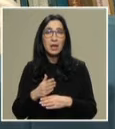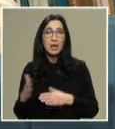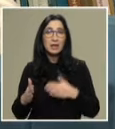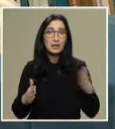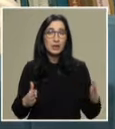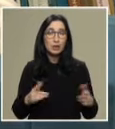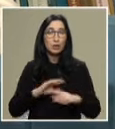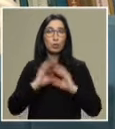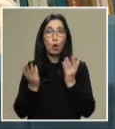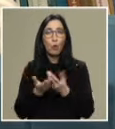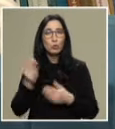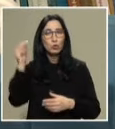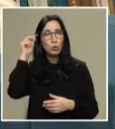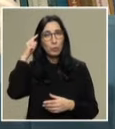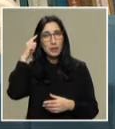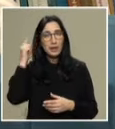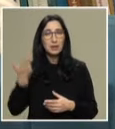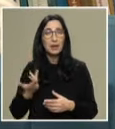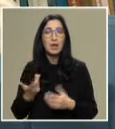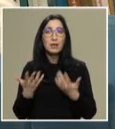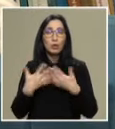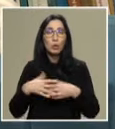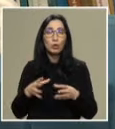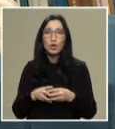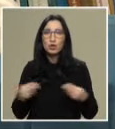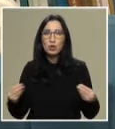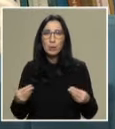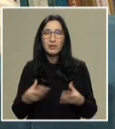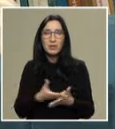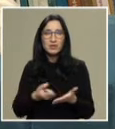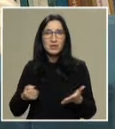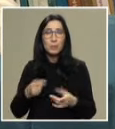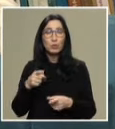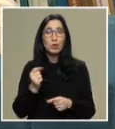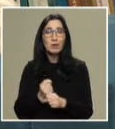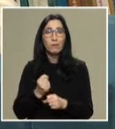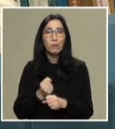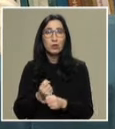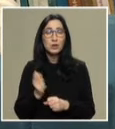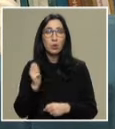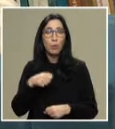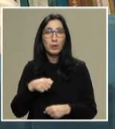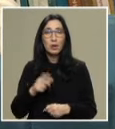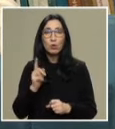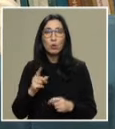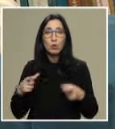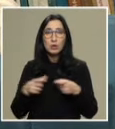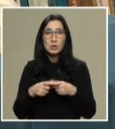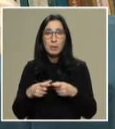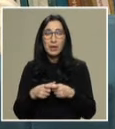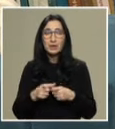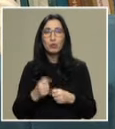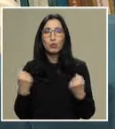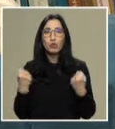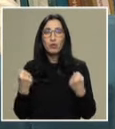че технологиите изчерпват или изземват онези функции и умения, които семейството и живия контакт и